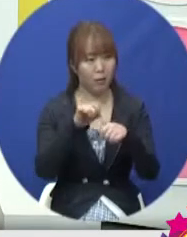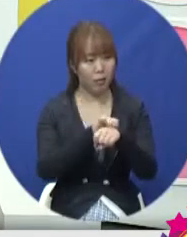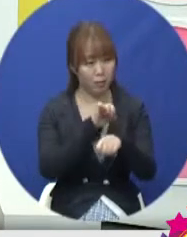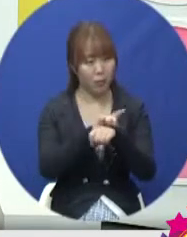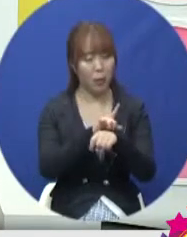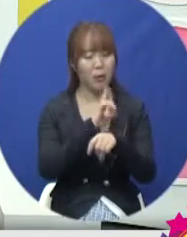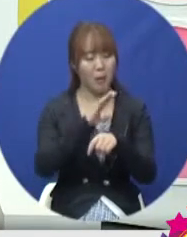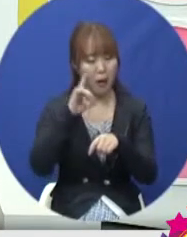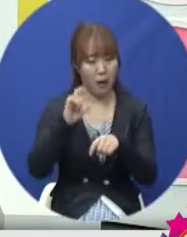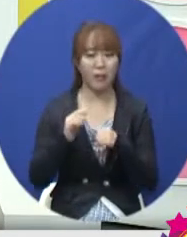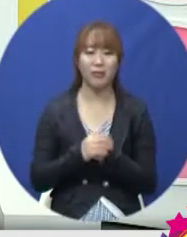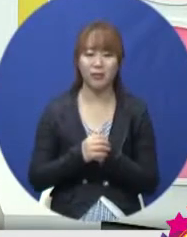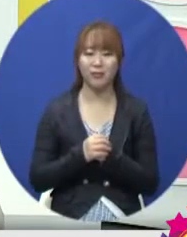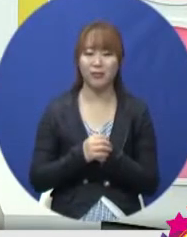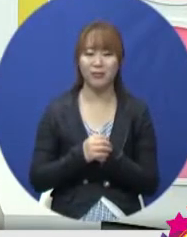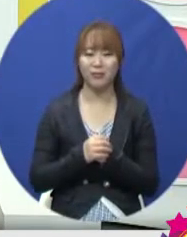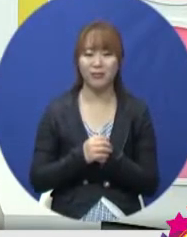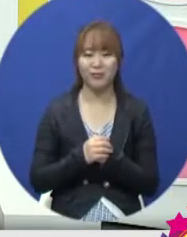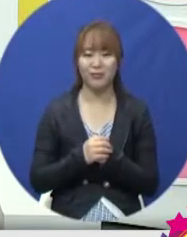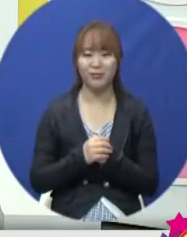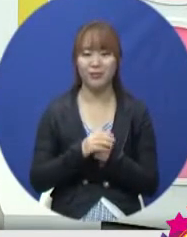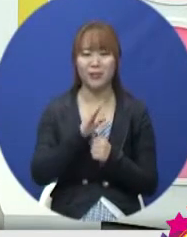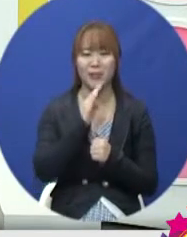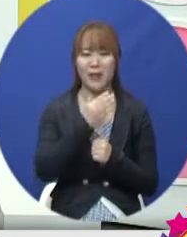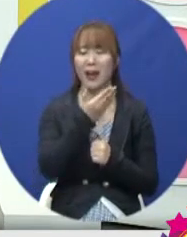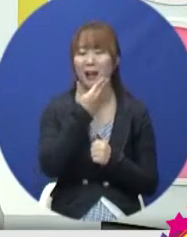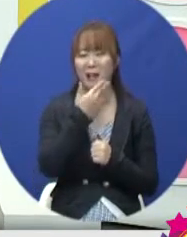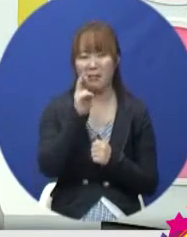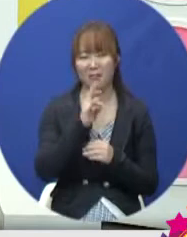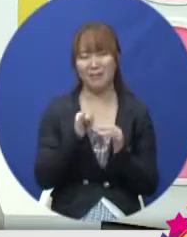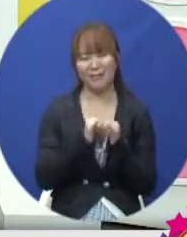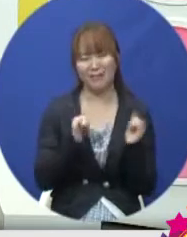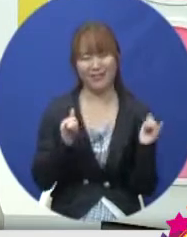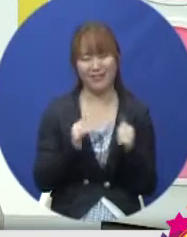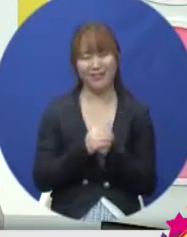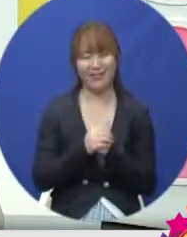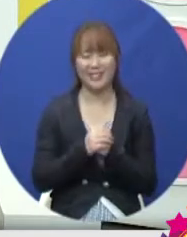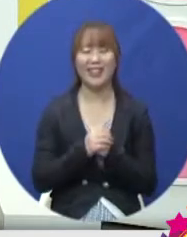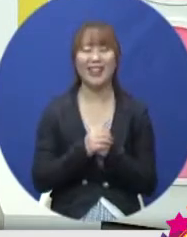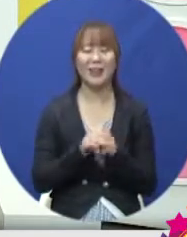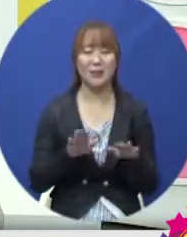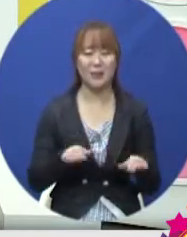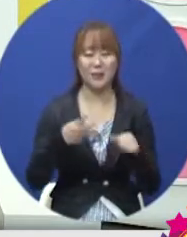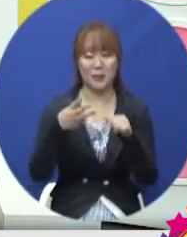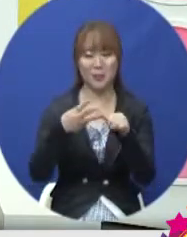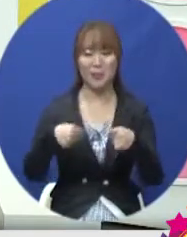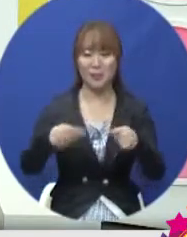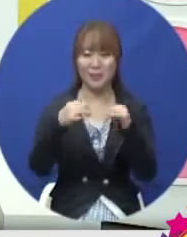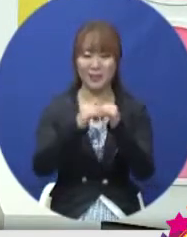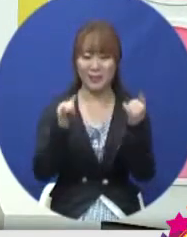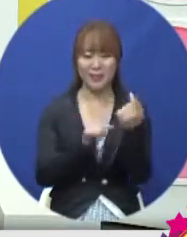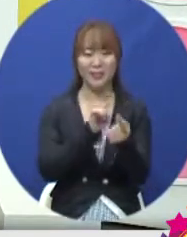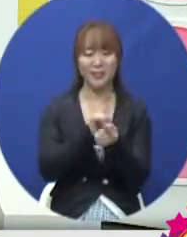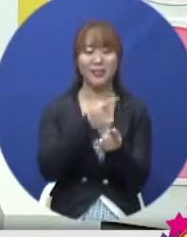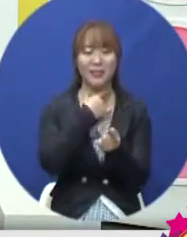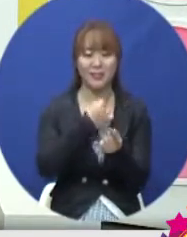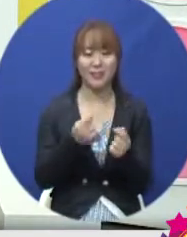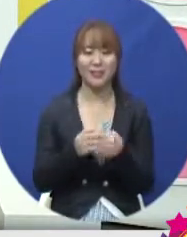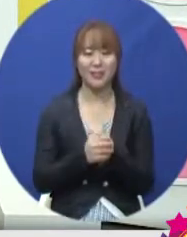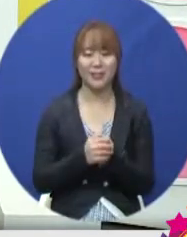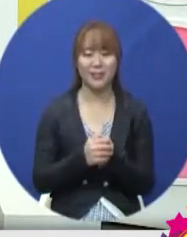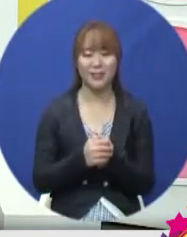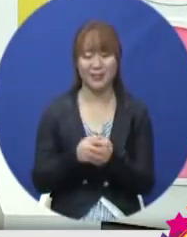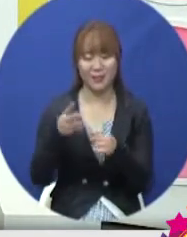강하시고 아유 참 아까운 가술세 자 이번에도 즉석 참여자분 만날게요